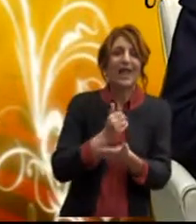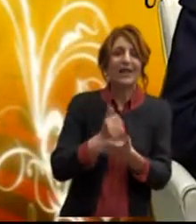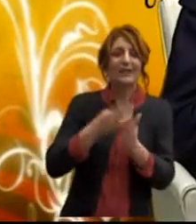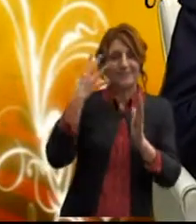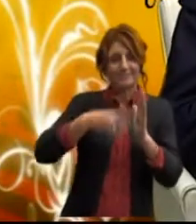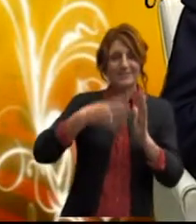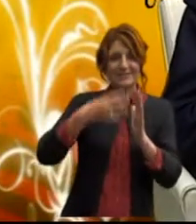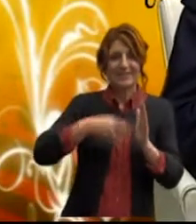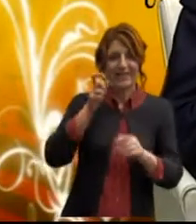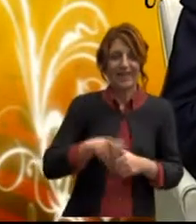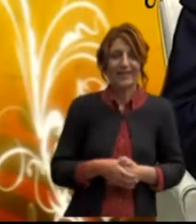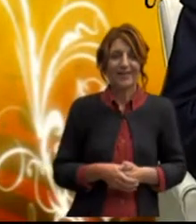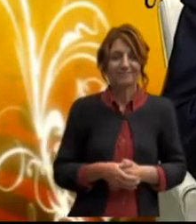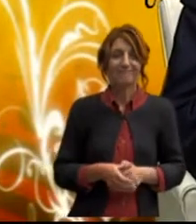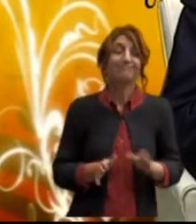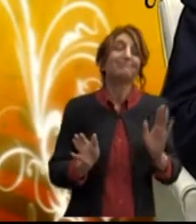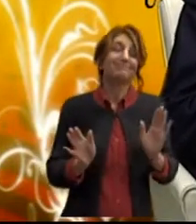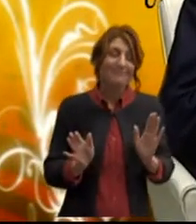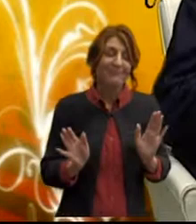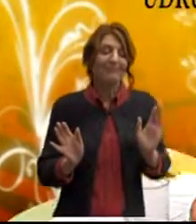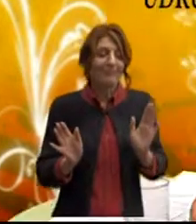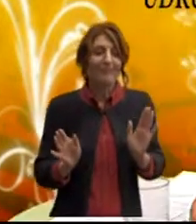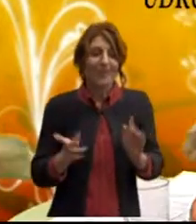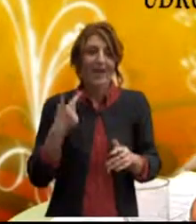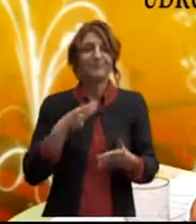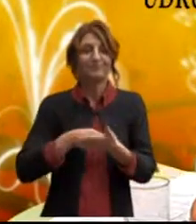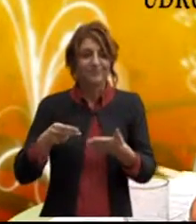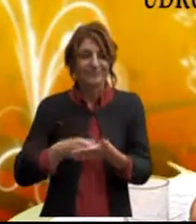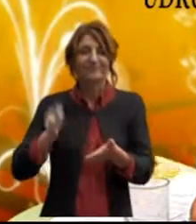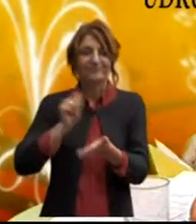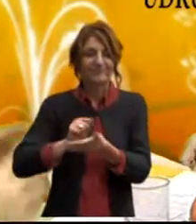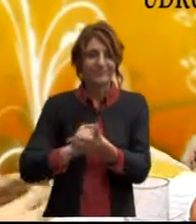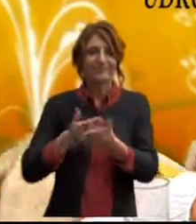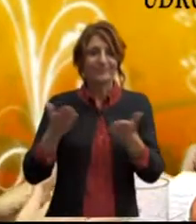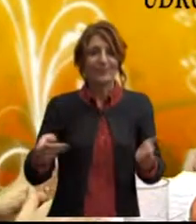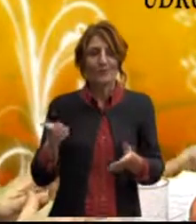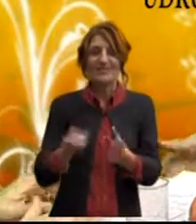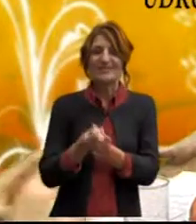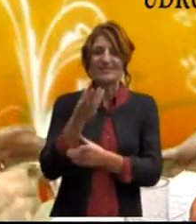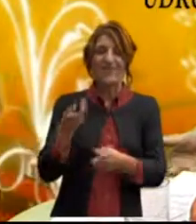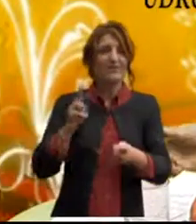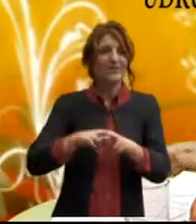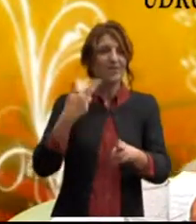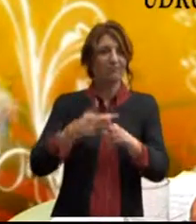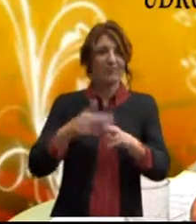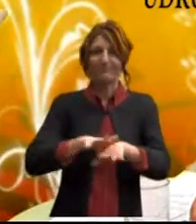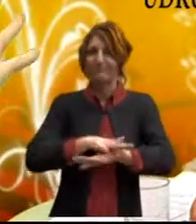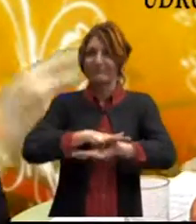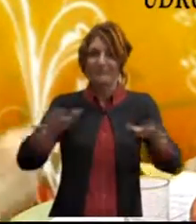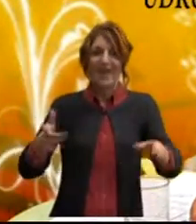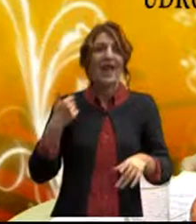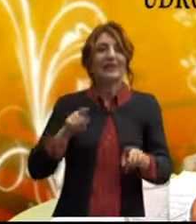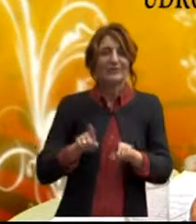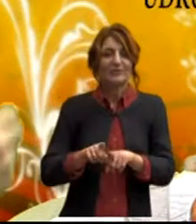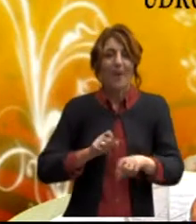imamo previše posla, tako da nećemo, bi ja zamolio ali, i medije da... i sve druge, dakle, koji nam stvaraju pacijente da to manje rade, odnosno i